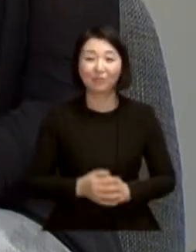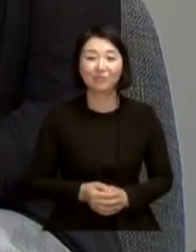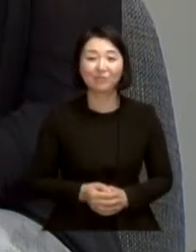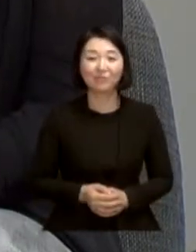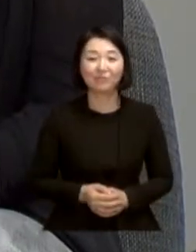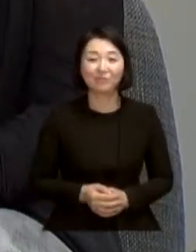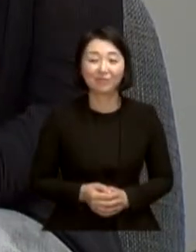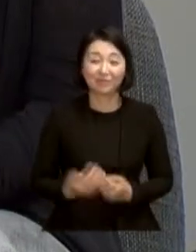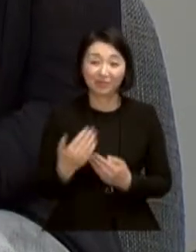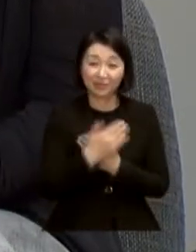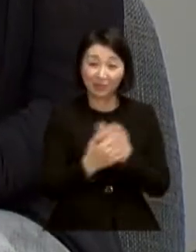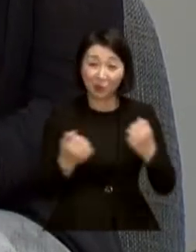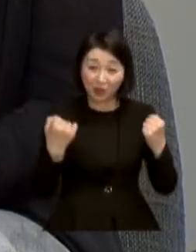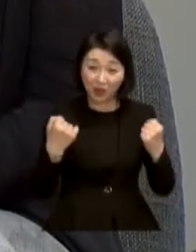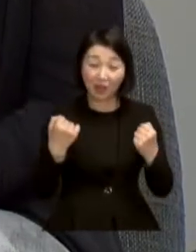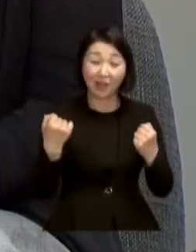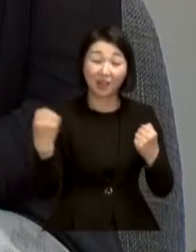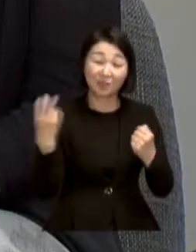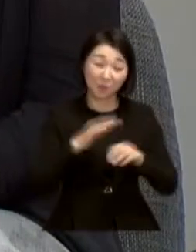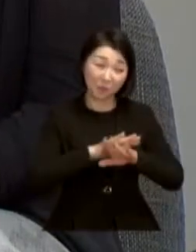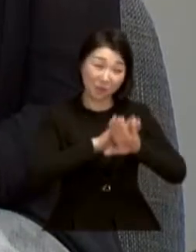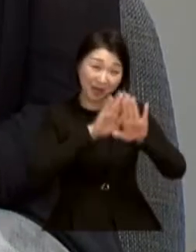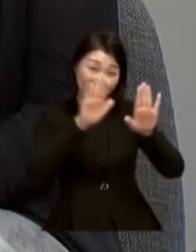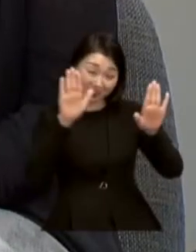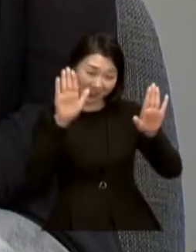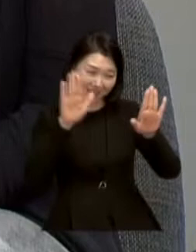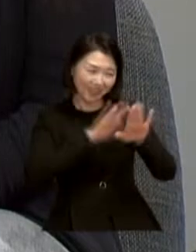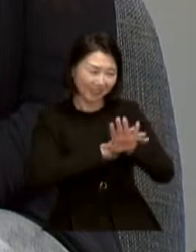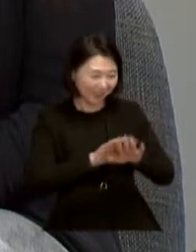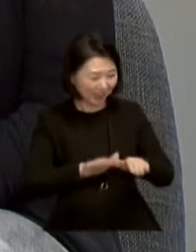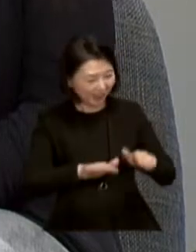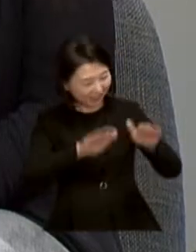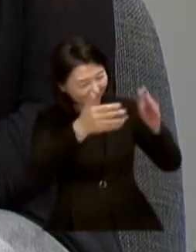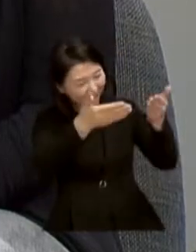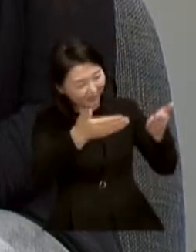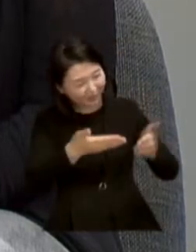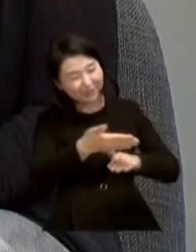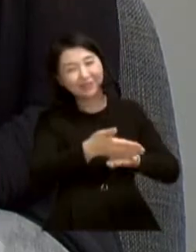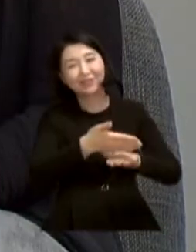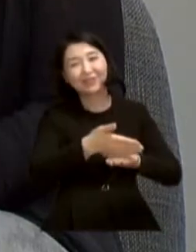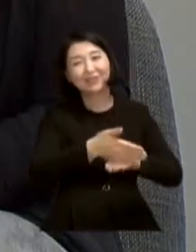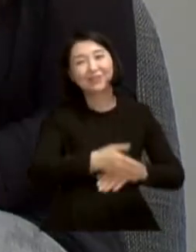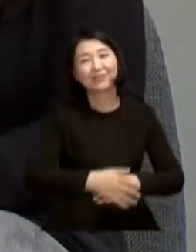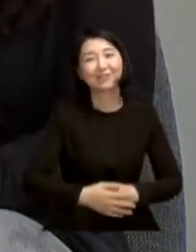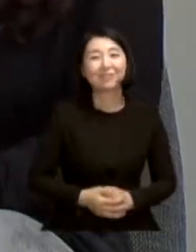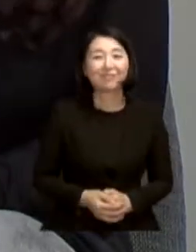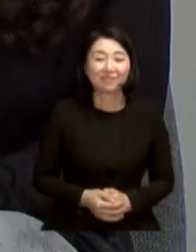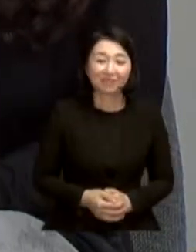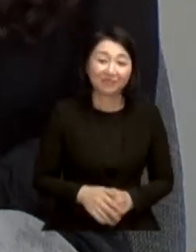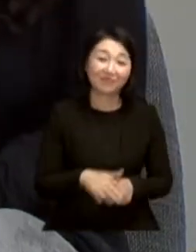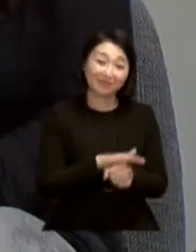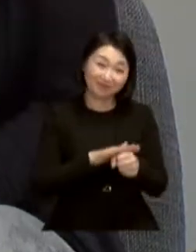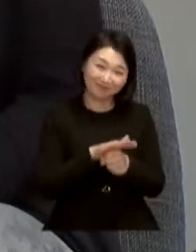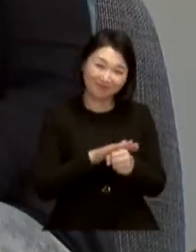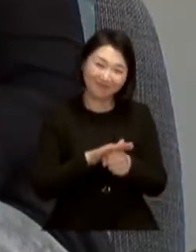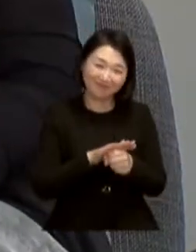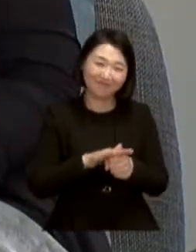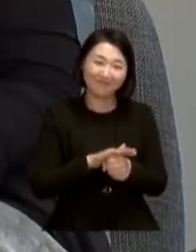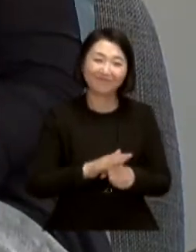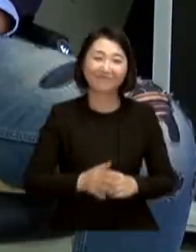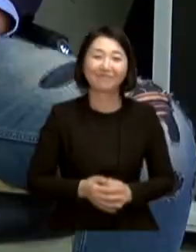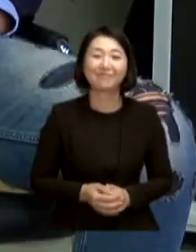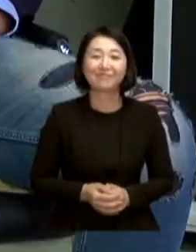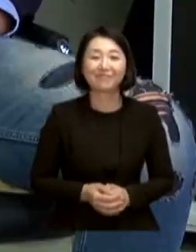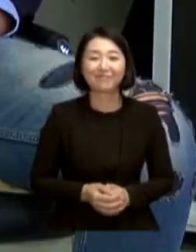이렇게 건강하고 밝게 잘 자라준 거에 대해서 너무 고맙게 생각해. 얘들아 사랑한다.